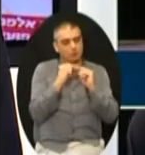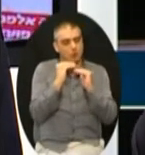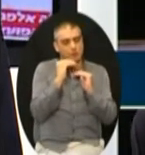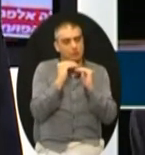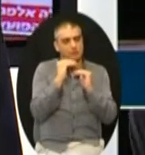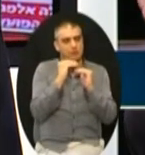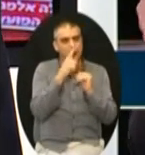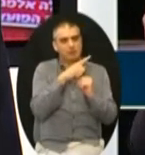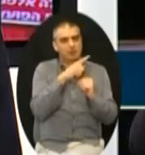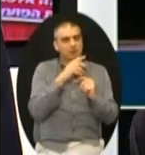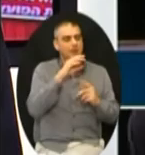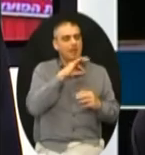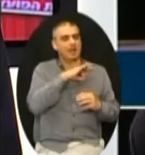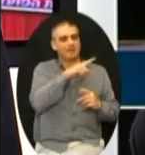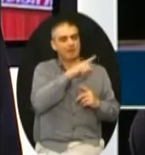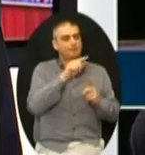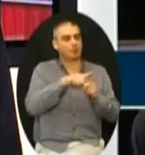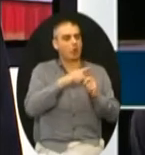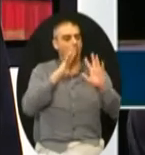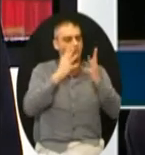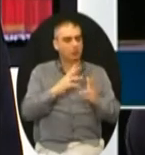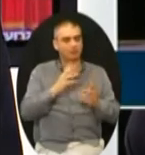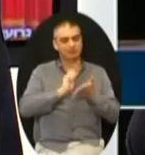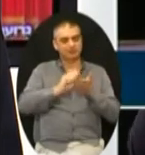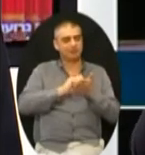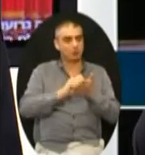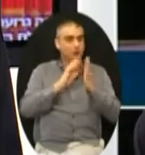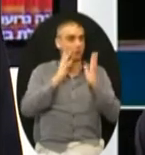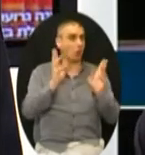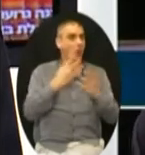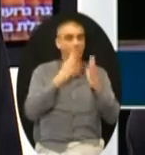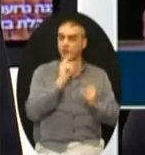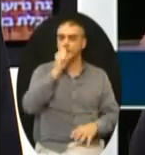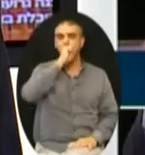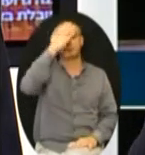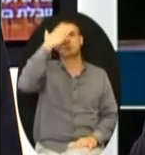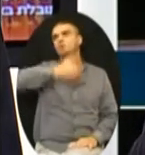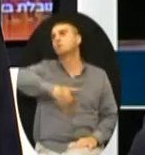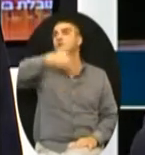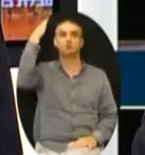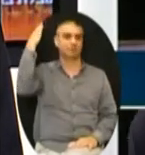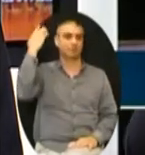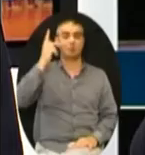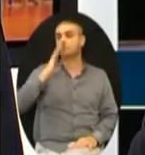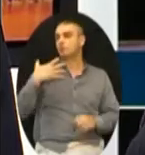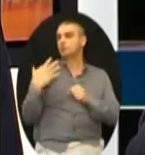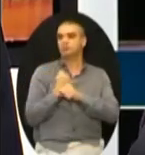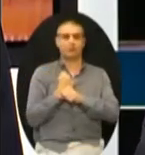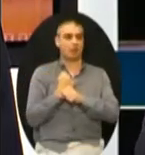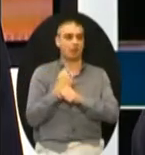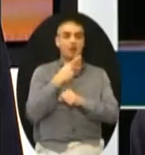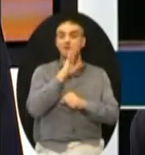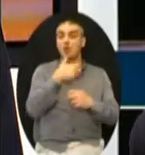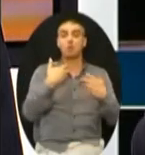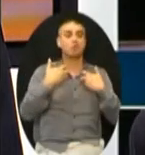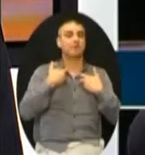רווחים משניים באמנות שלהם, במוזיקה שלהם, בספרות שלהם, אם יש איזושהי זמרת מאוד מפורסמת ומאוד מצליחה,